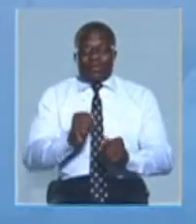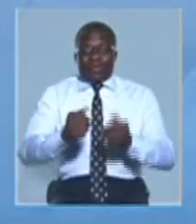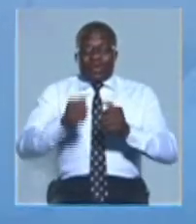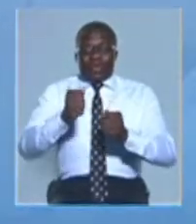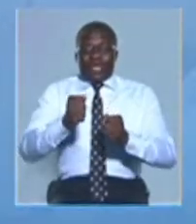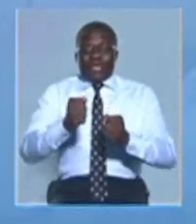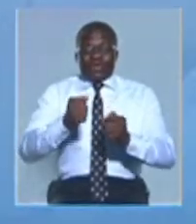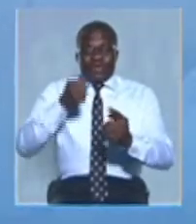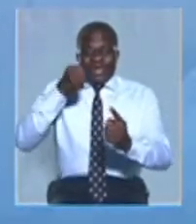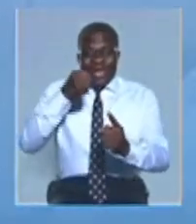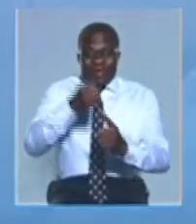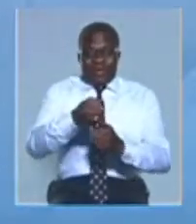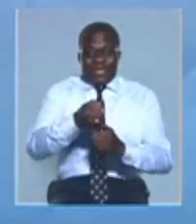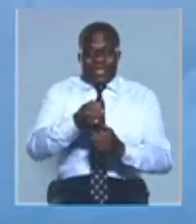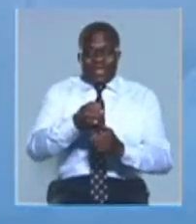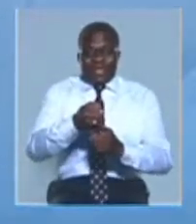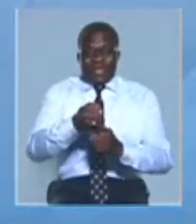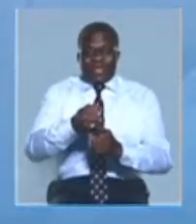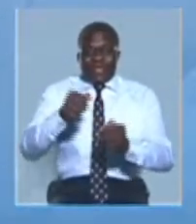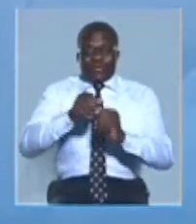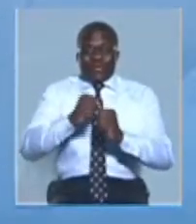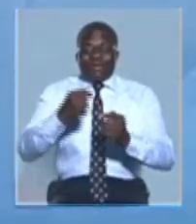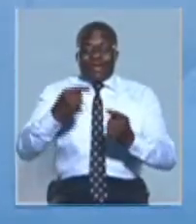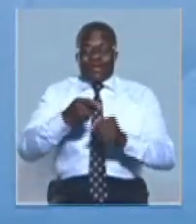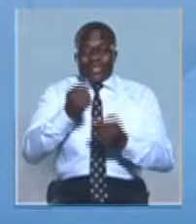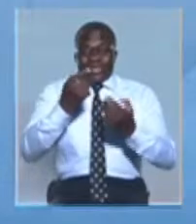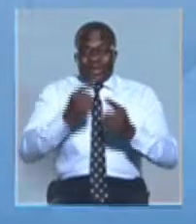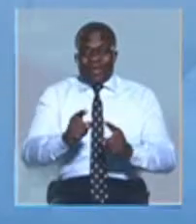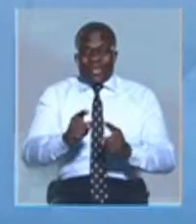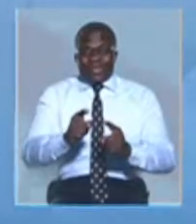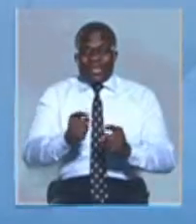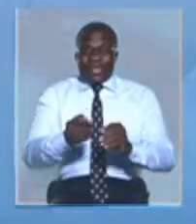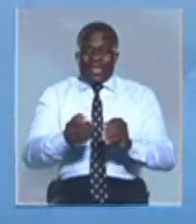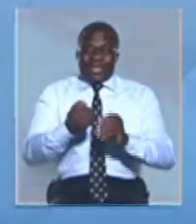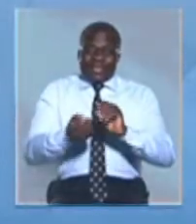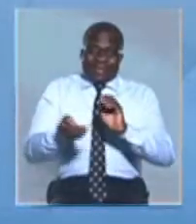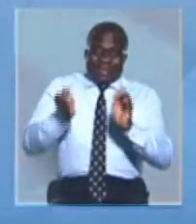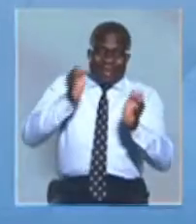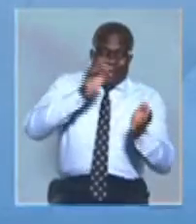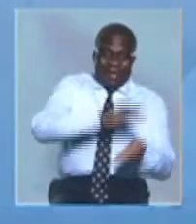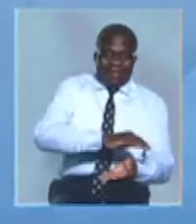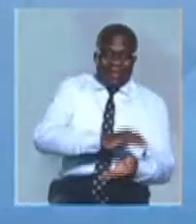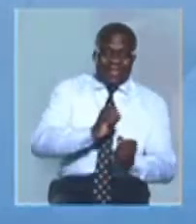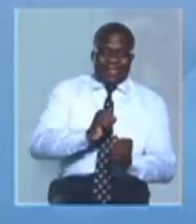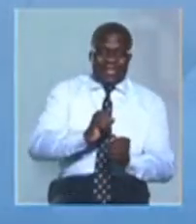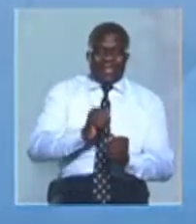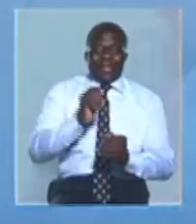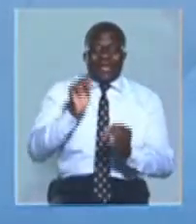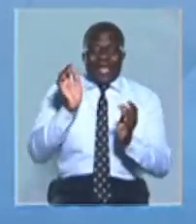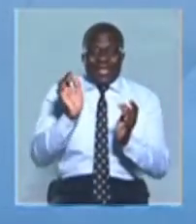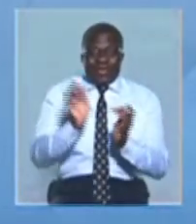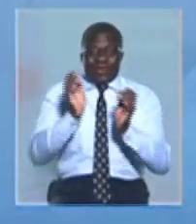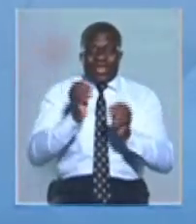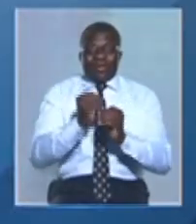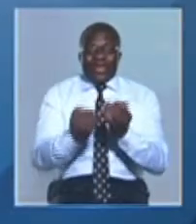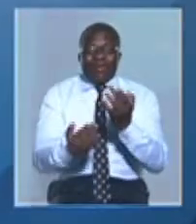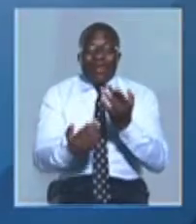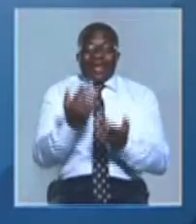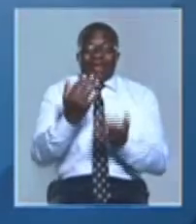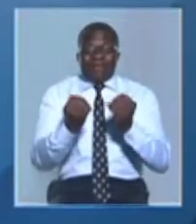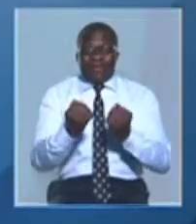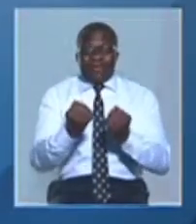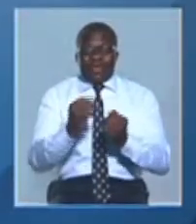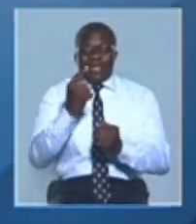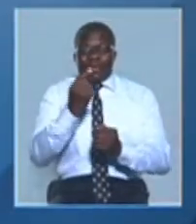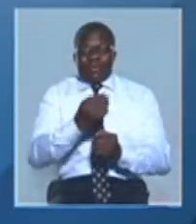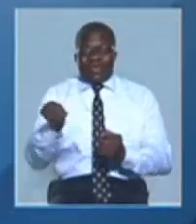ainsi percuté, sous l'effet du choc, s'est renversé dans le ravin et a été contaminé par les flammes. Les